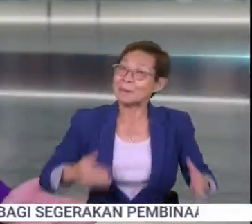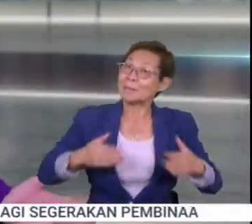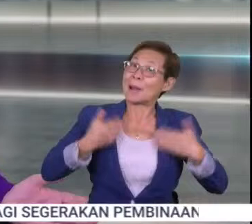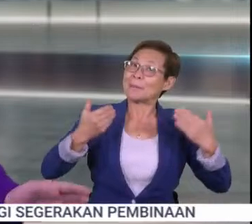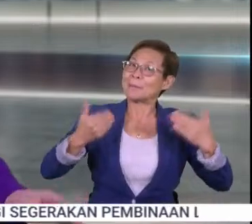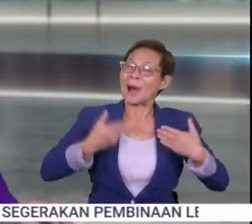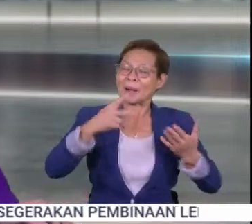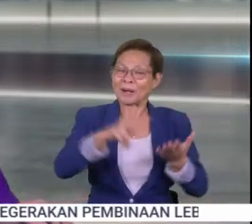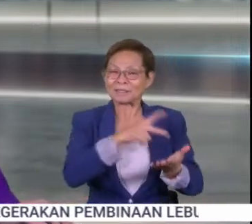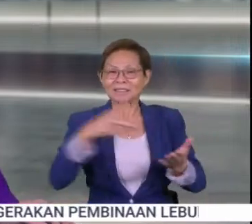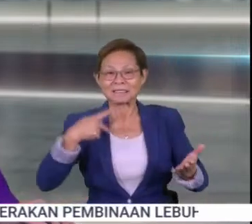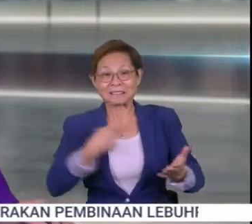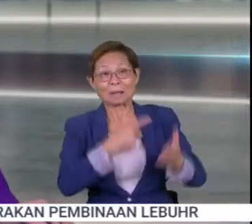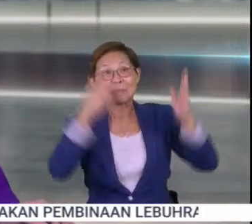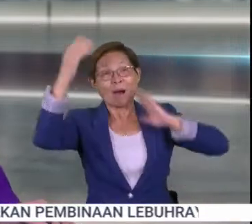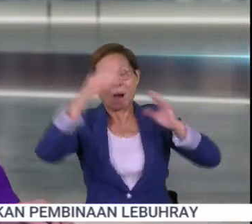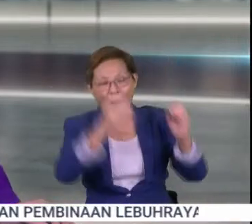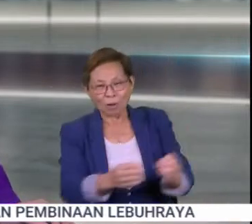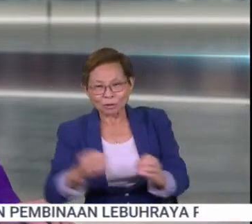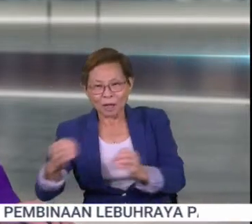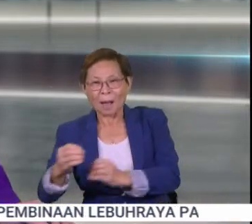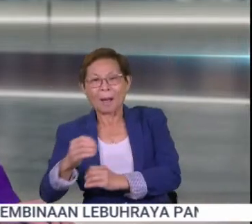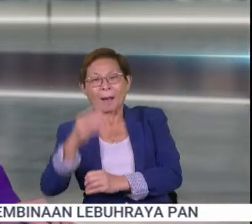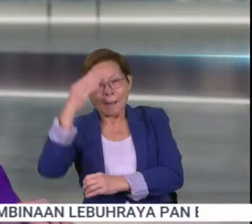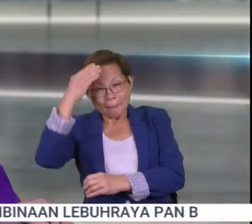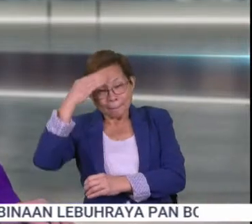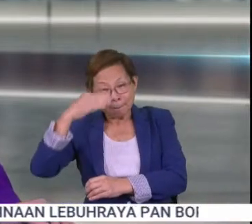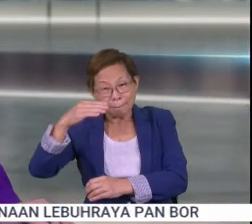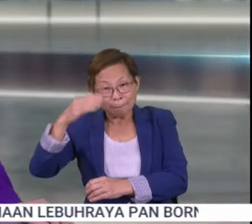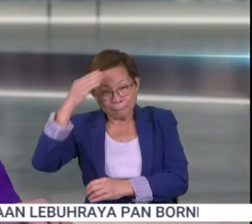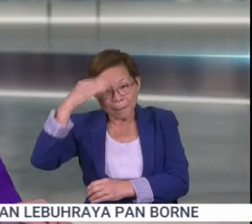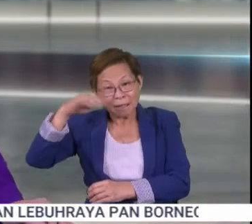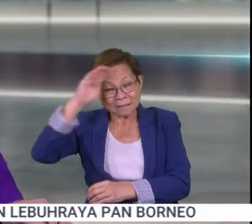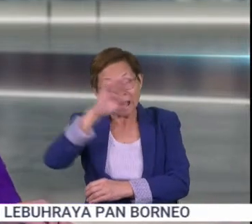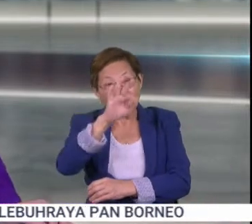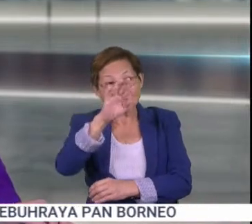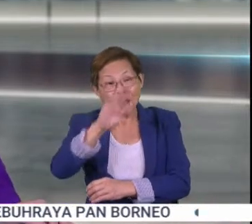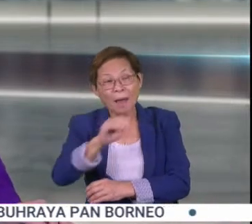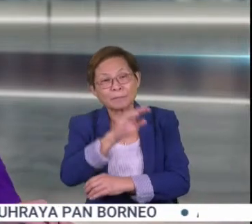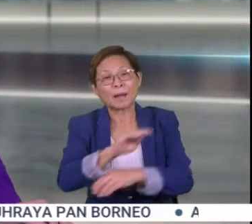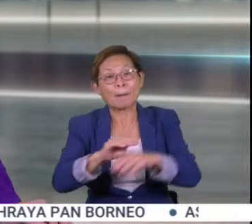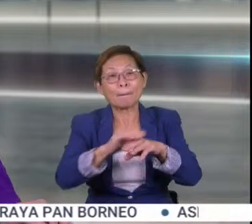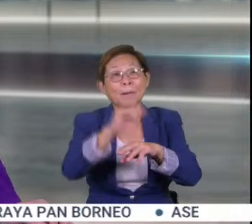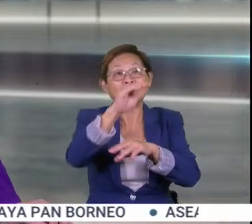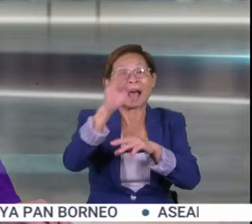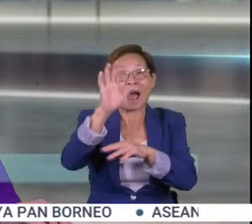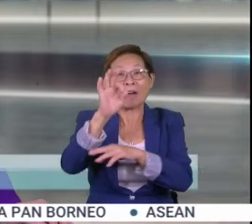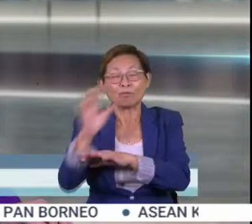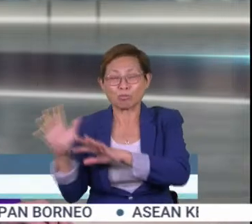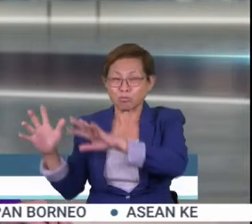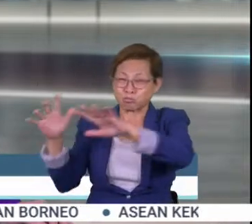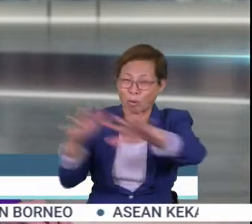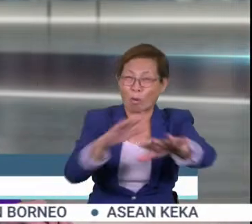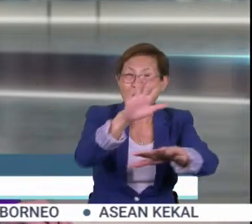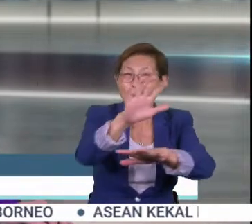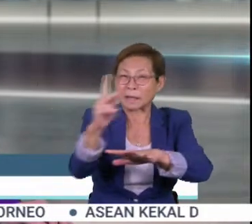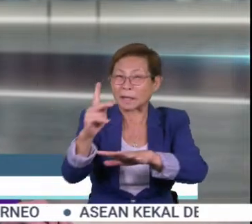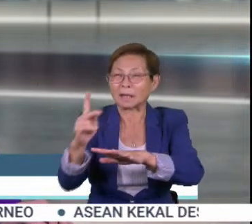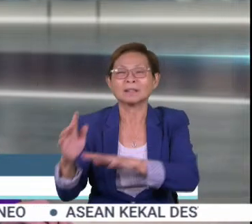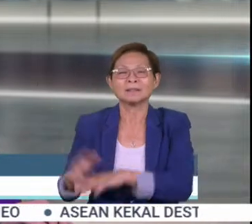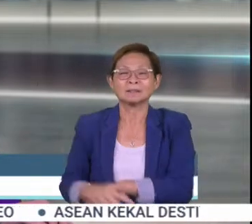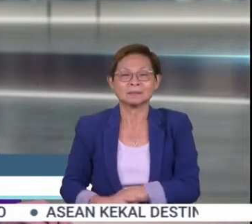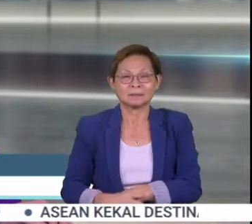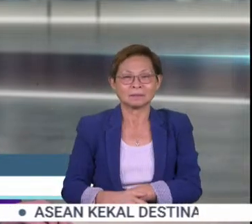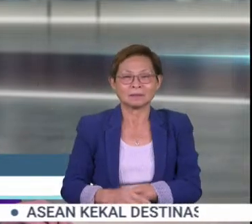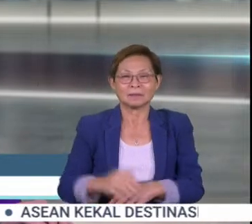Meriah! Konsert Kita Malaysia, anjuran Pelis FM dan Mutiara FM dihadiri lebih 5,000 pengunjung malam tadi.